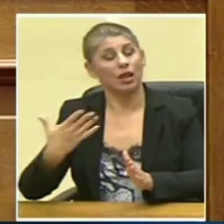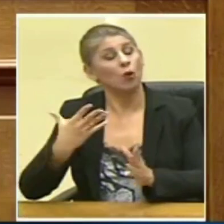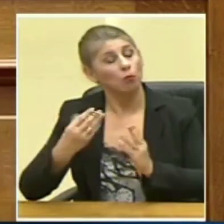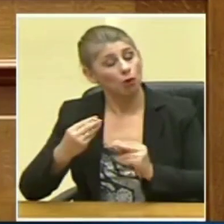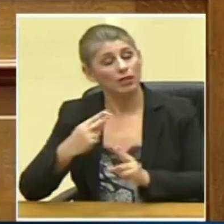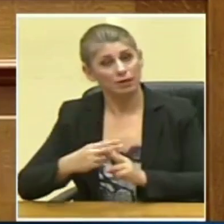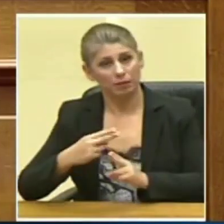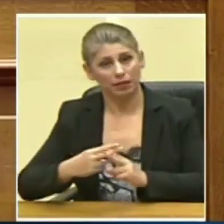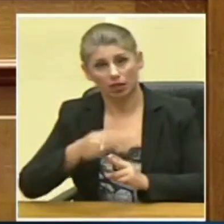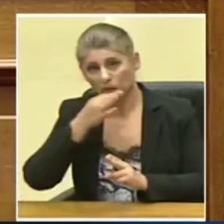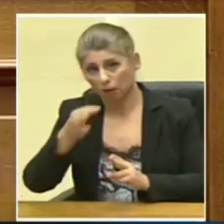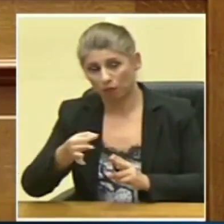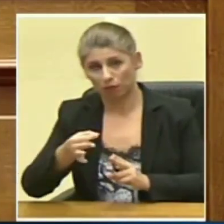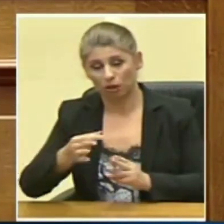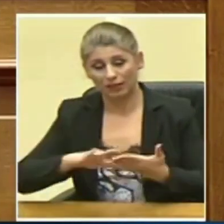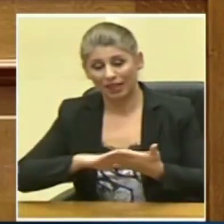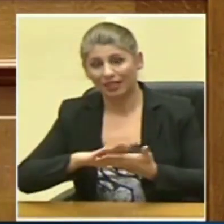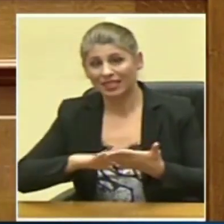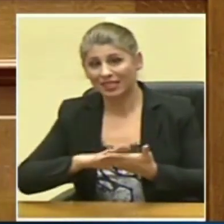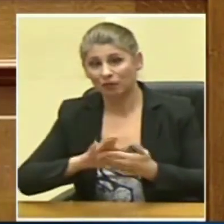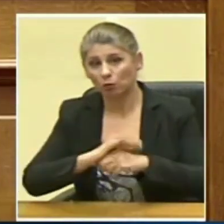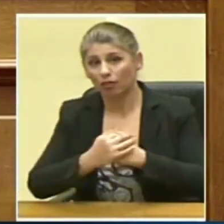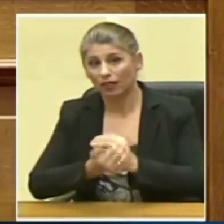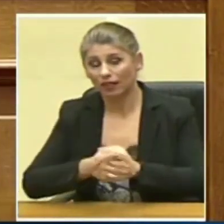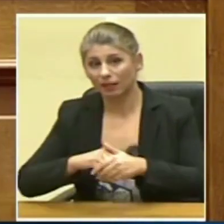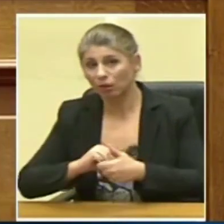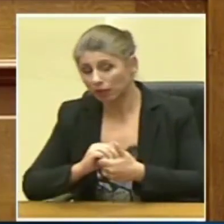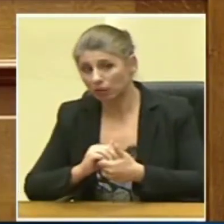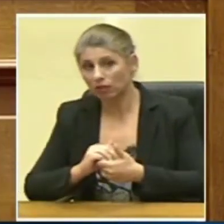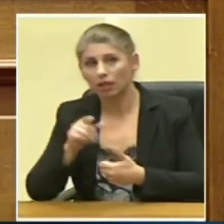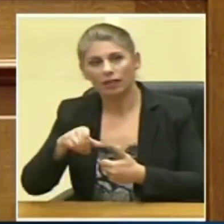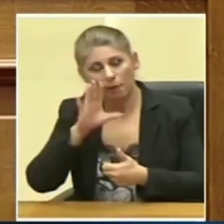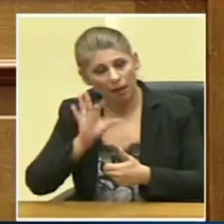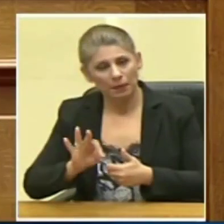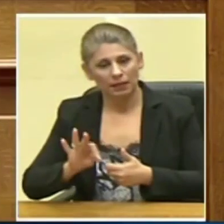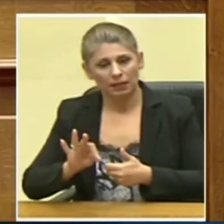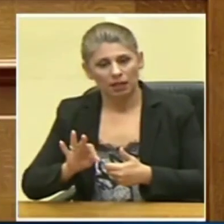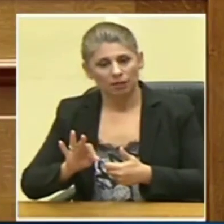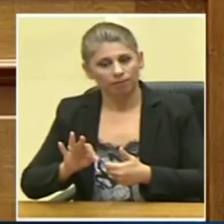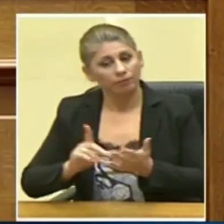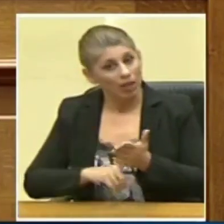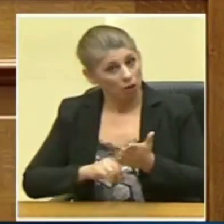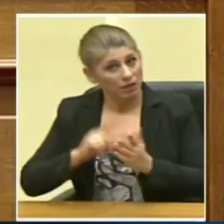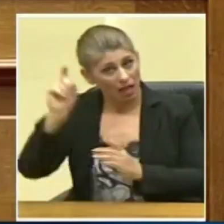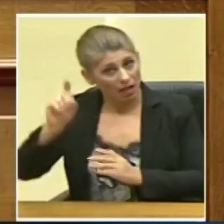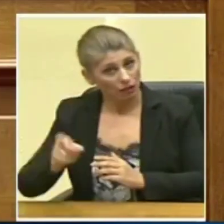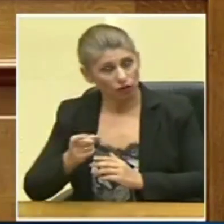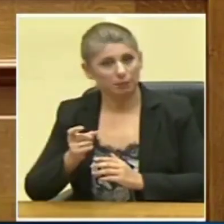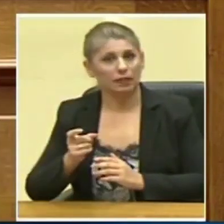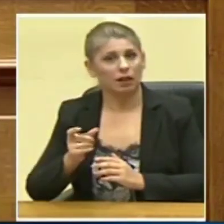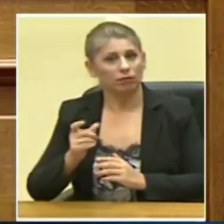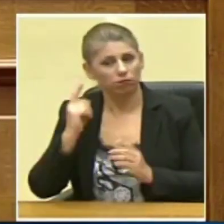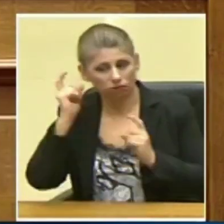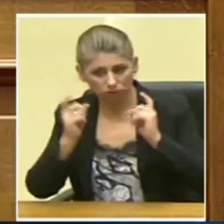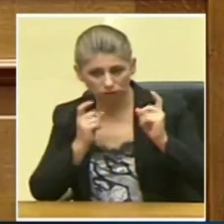σημαντικό να αναφερθεί ότι η θρησκευτική ουδετερότητα δημιουργεί πραγματικά και νομικά ερωτήματα που προβληματίζουν και αφορούν τη